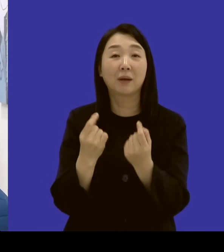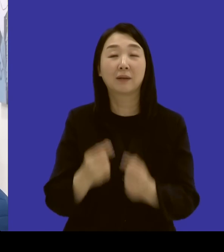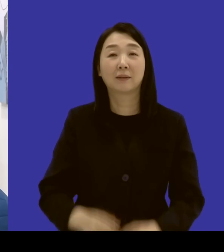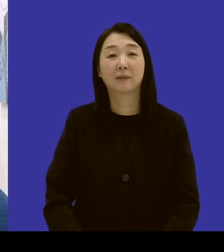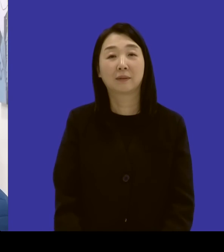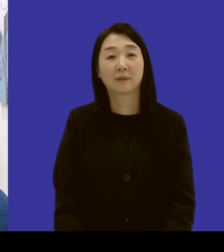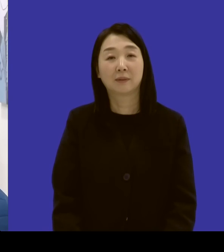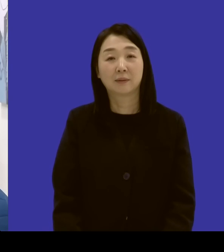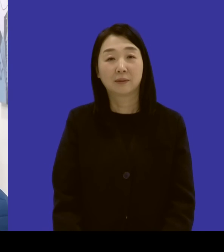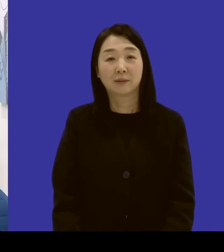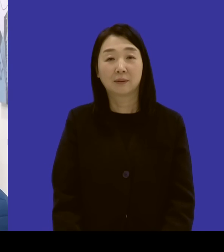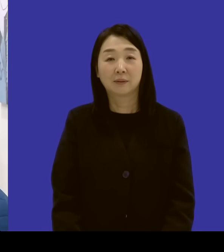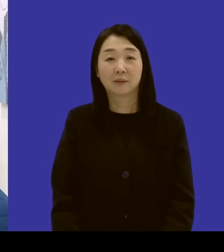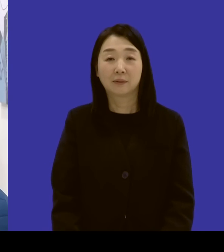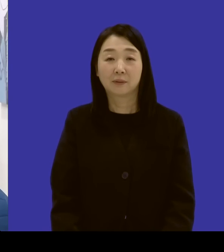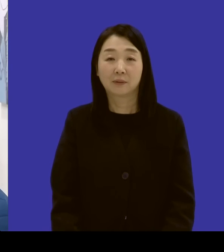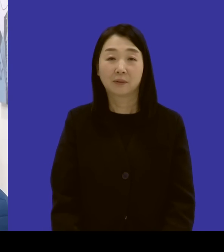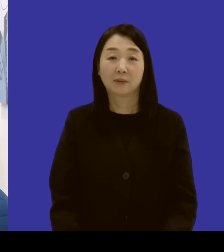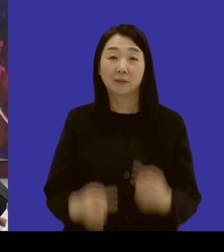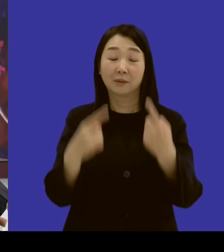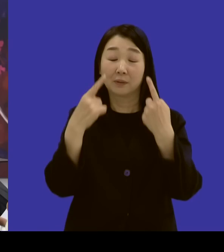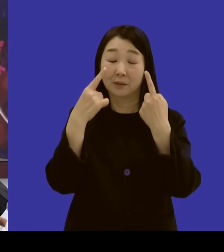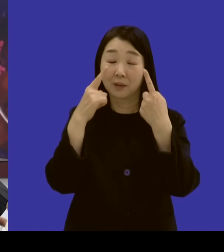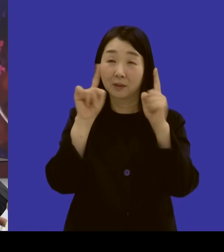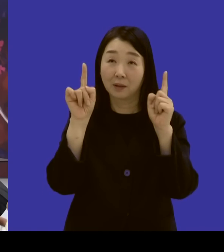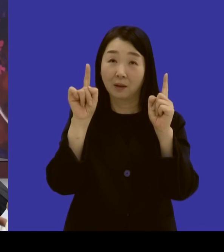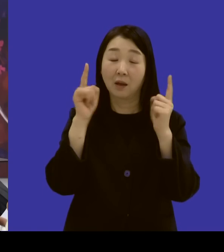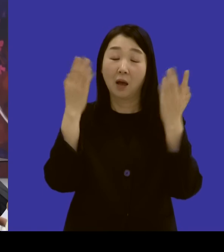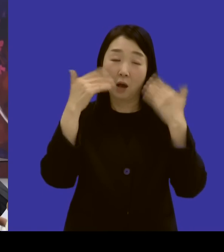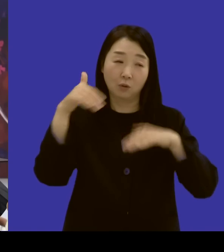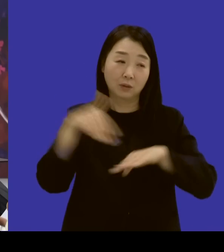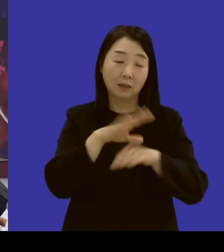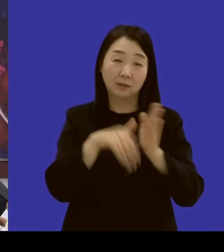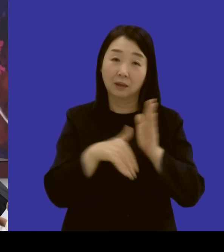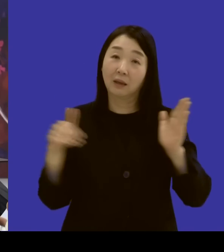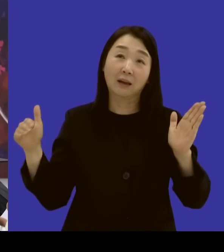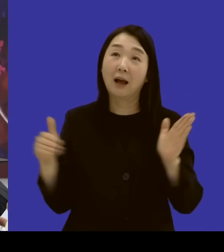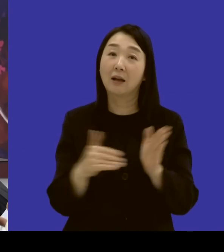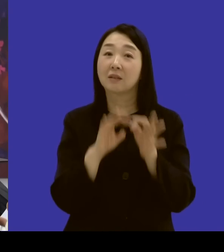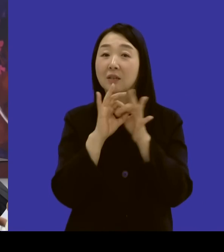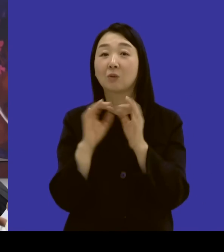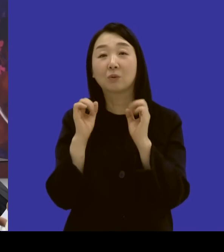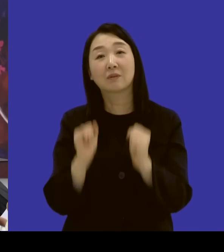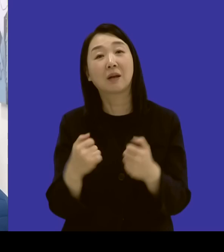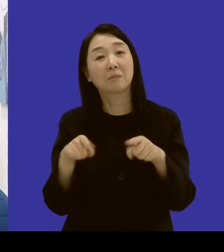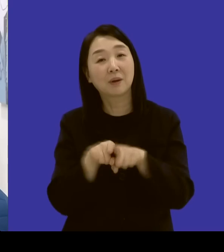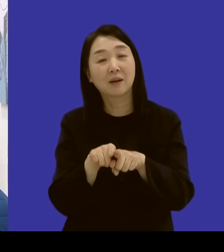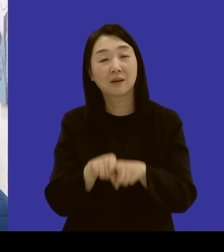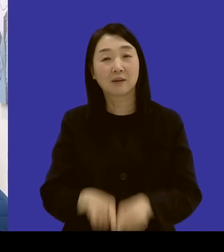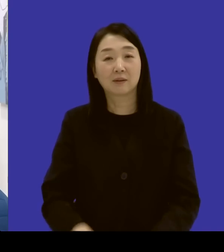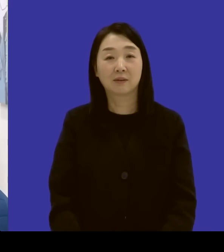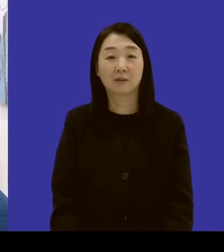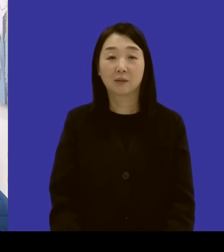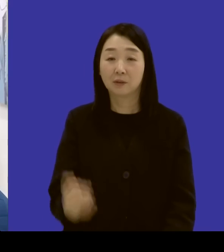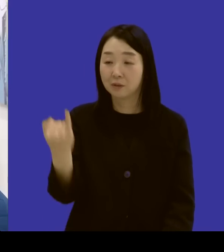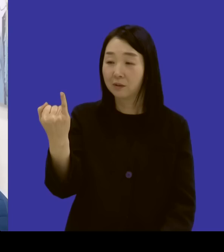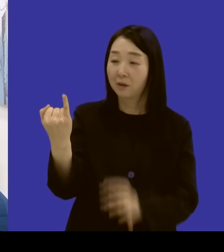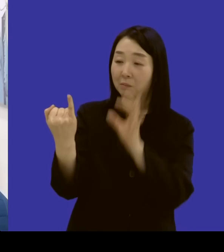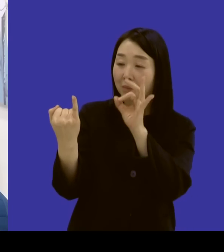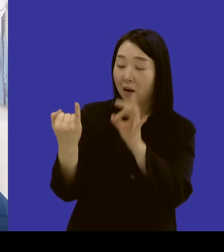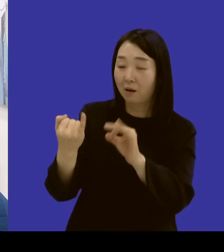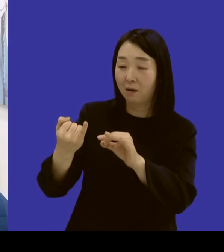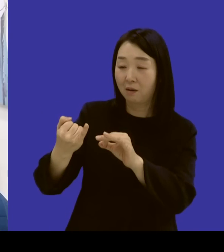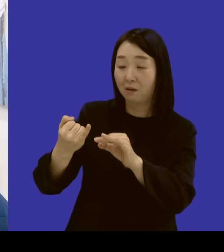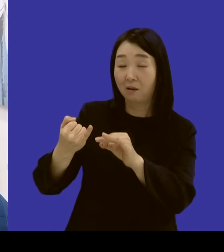제가 대학교가 넘을 때까지 계속 계셨어요. 어머. 그런데 그분을 보면 그분은 밥할